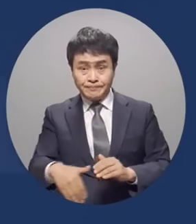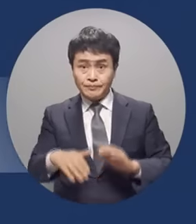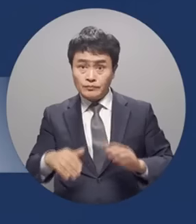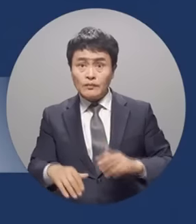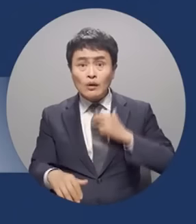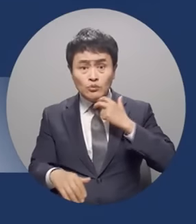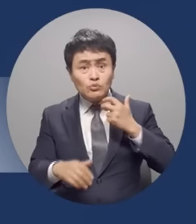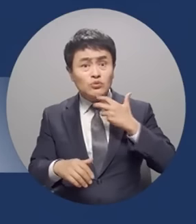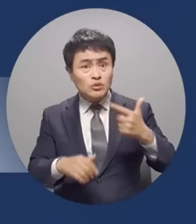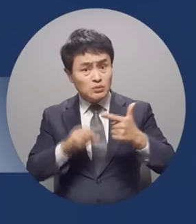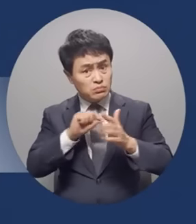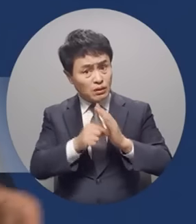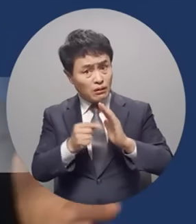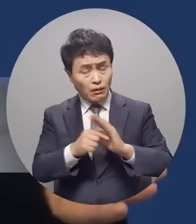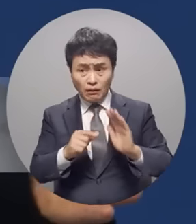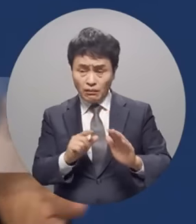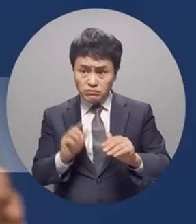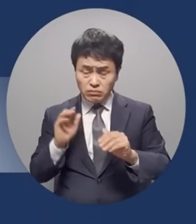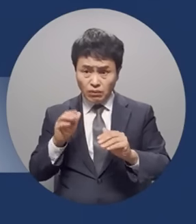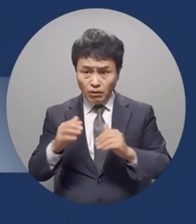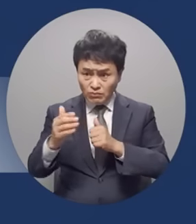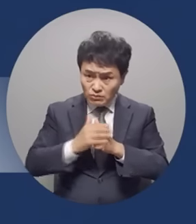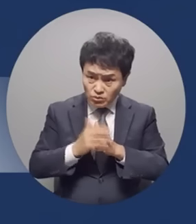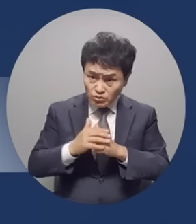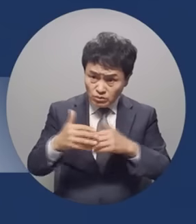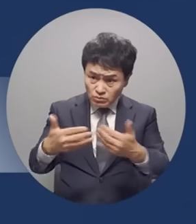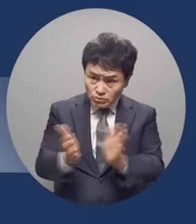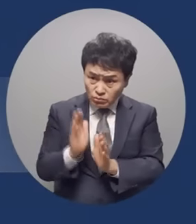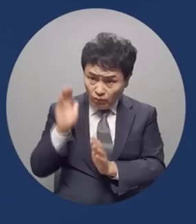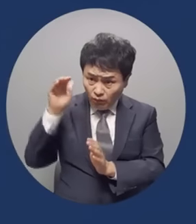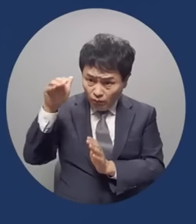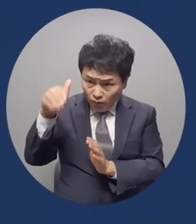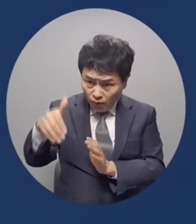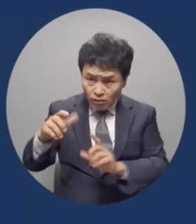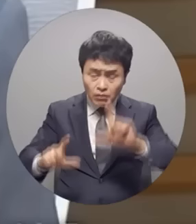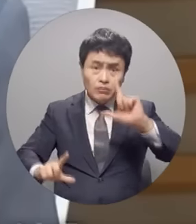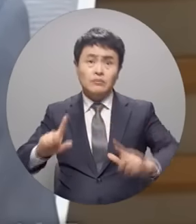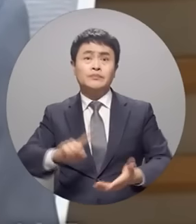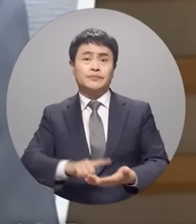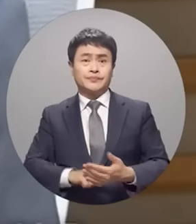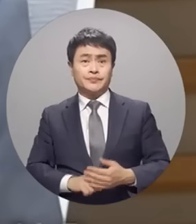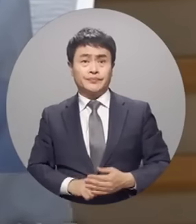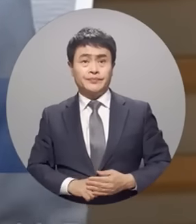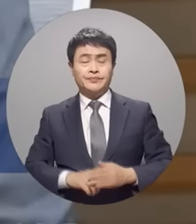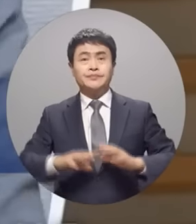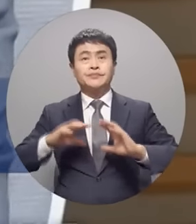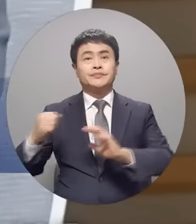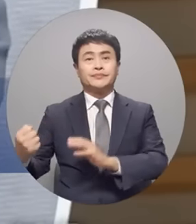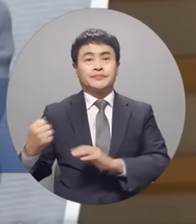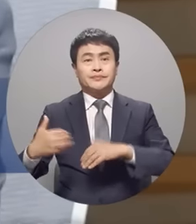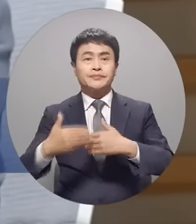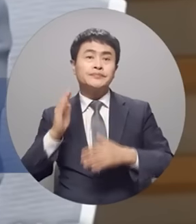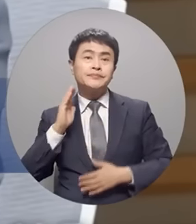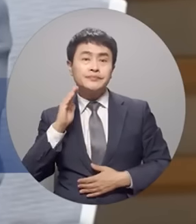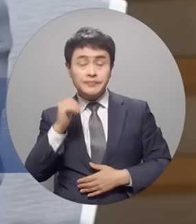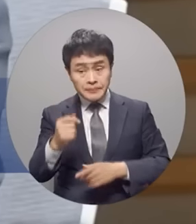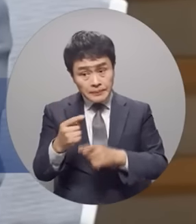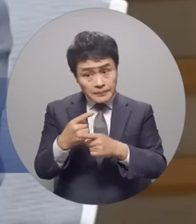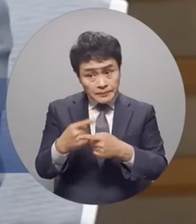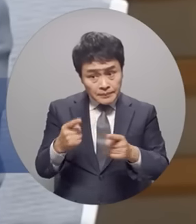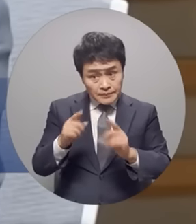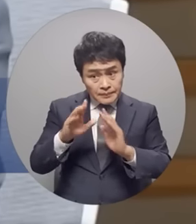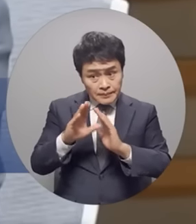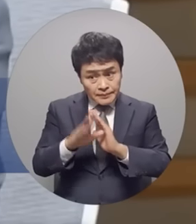60, 70대에서도 하락세를 보이는 등 핵심 지지층마저 이반되는 양상입니다. 국민들이 이제 대통령을 평가하는 데